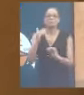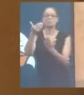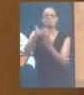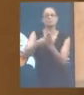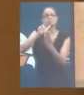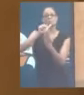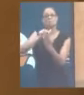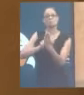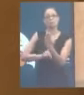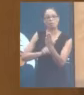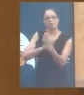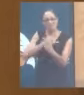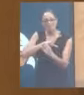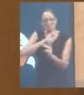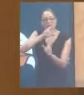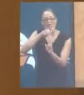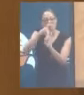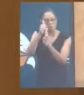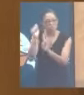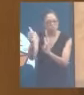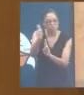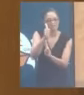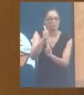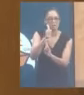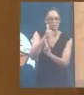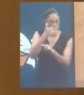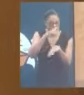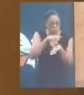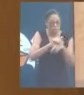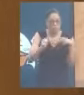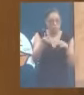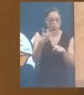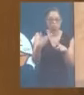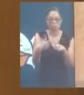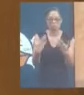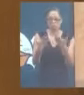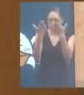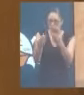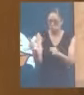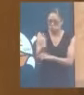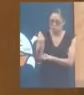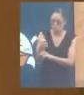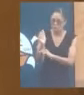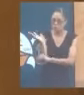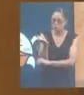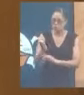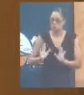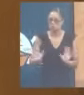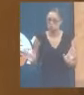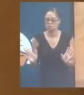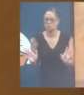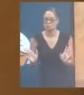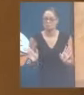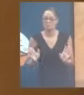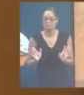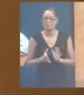de répondre individuellement. D'ailleurs, je l'ai fait à plusieurs reprises. Donc, vous êtes le seul détenteur